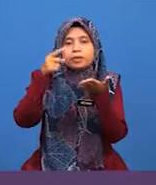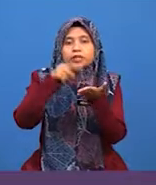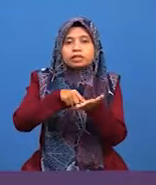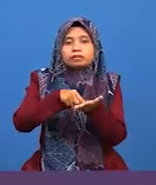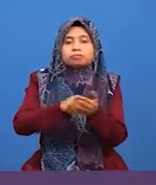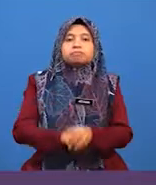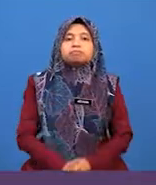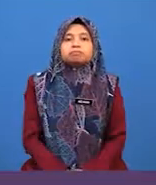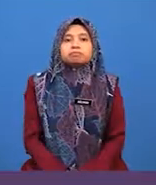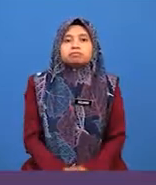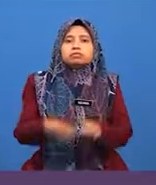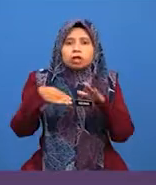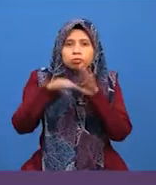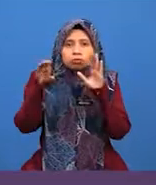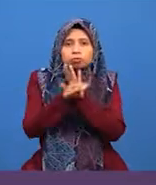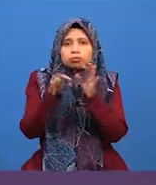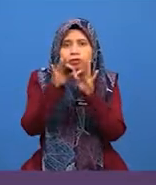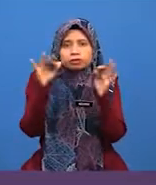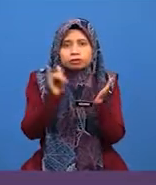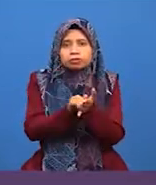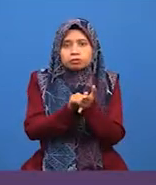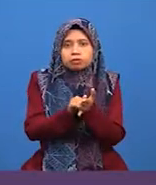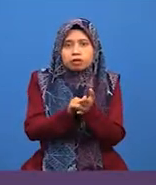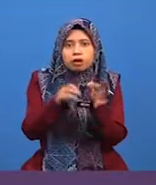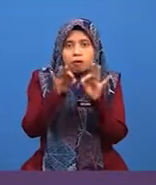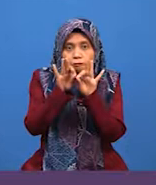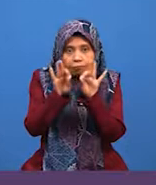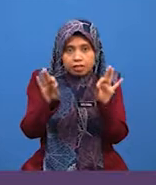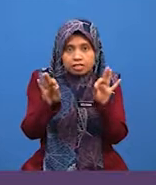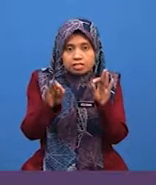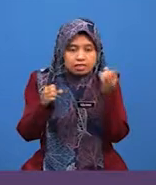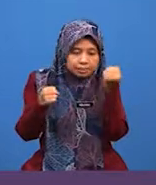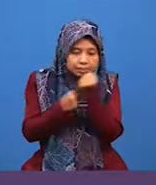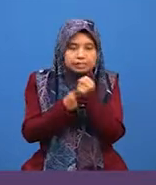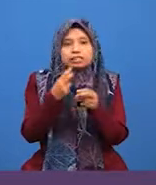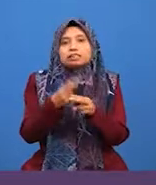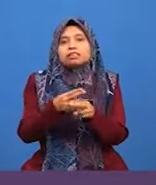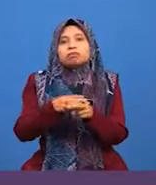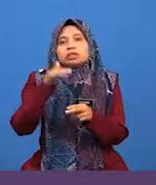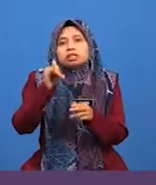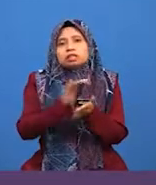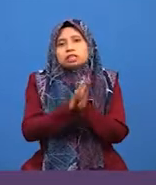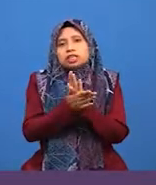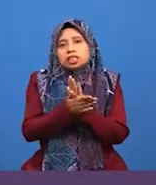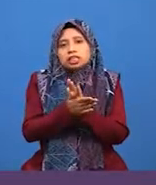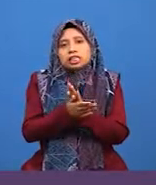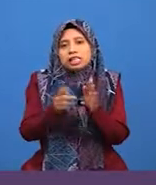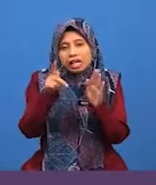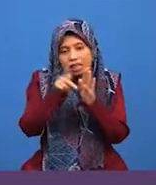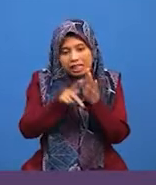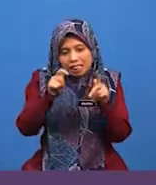Dalam contoh ayat tersebut, frasa sendi nama yang menjadi